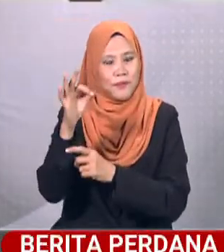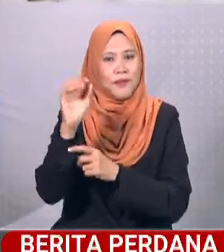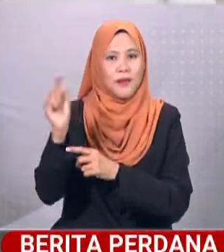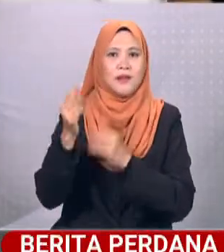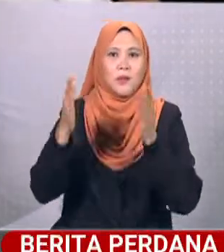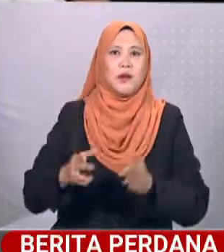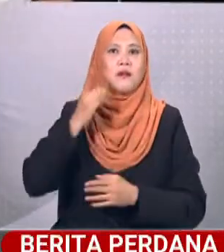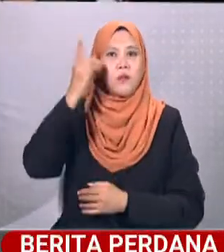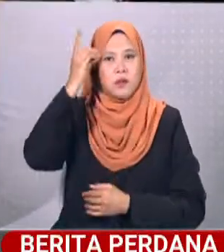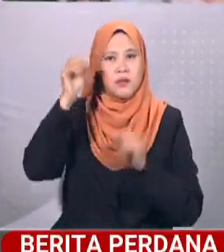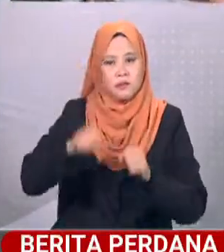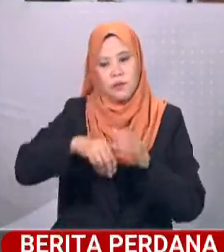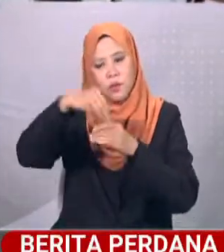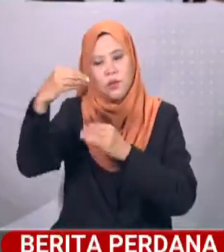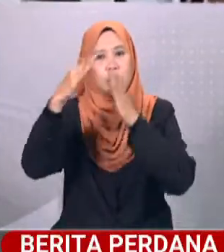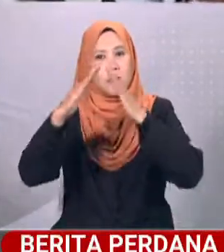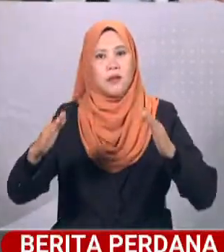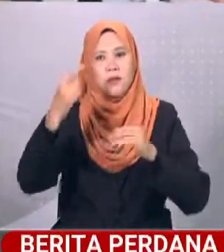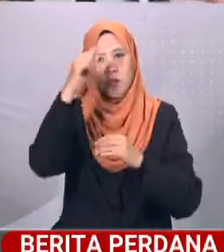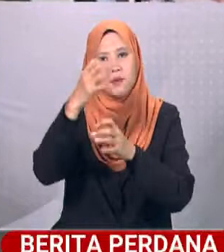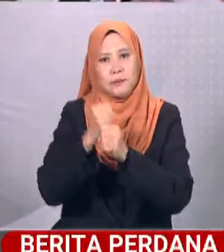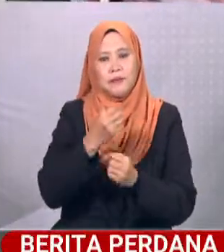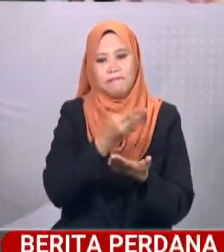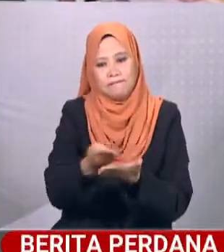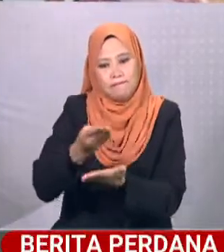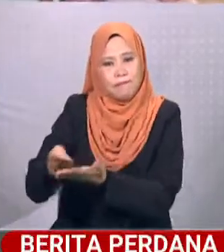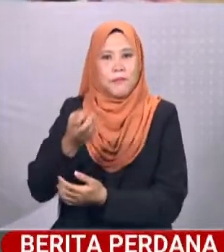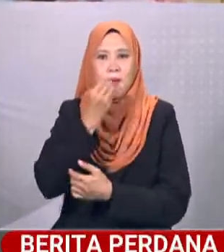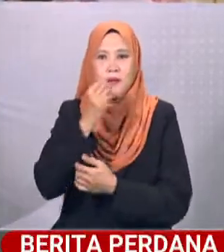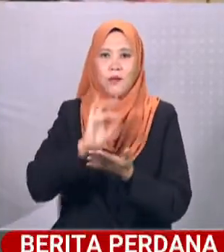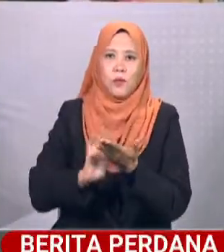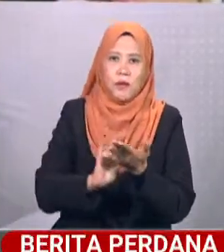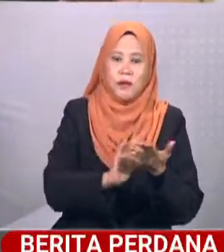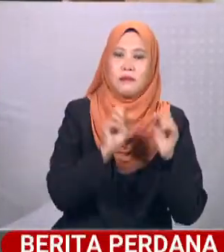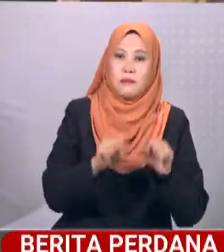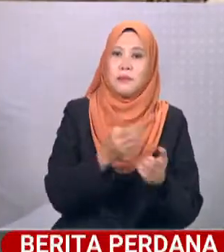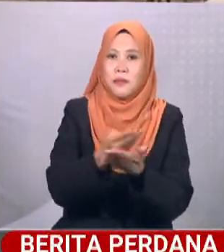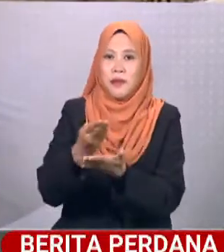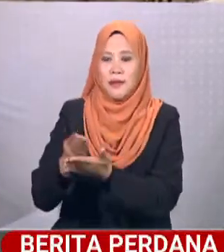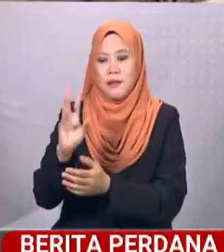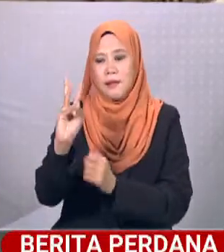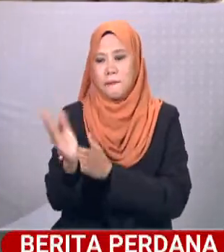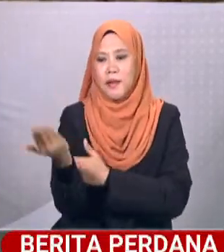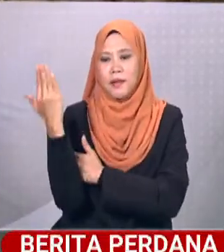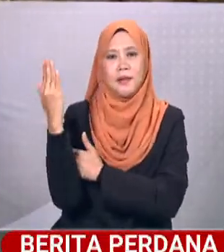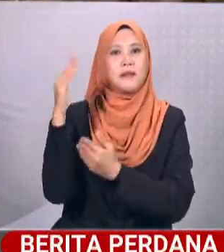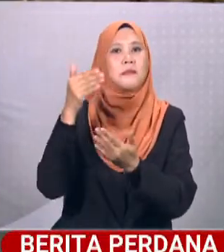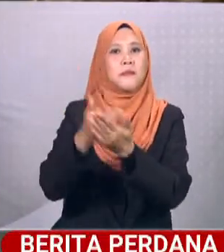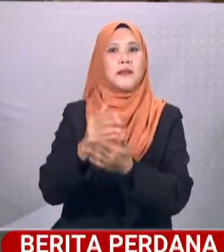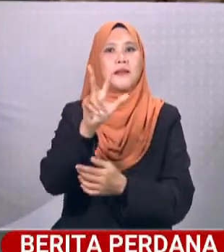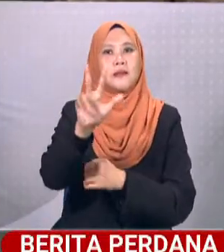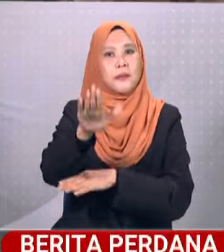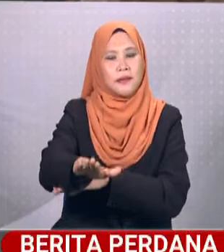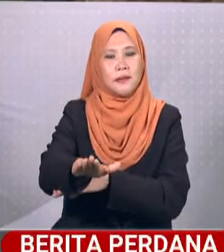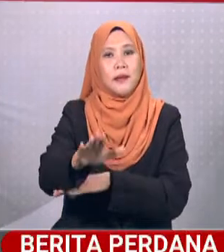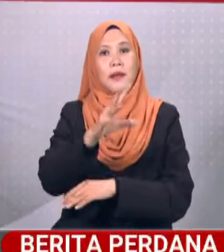Hanya orang dewasa dibenarkan keluar rumah untuk tujuan mendapatkan bekalan makanan dan ubat-ubatan dari 6 pagi hingga 3 petang.